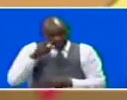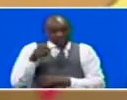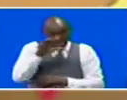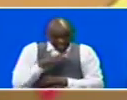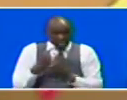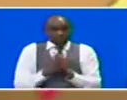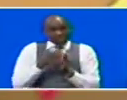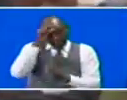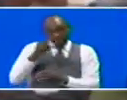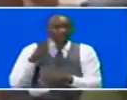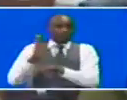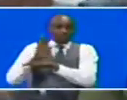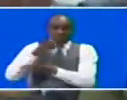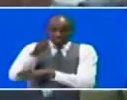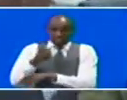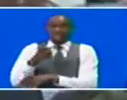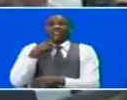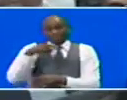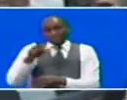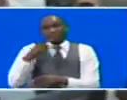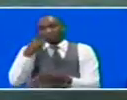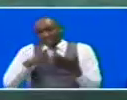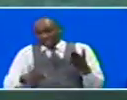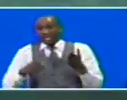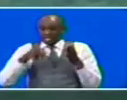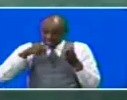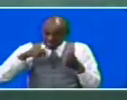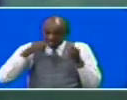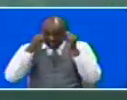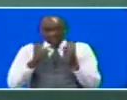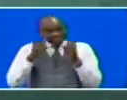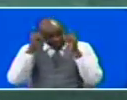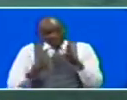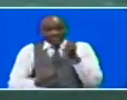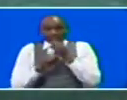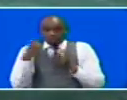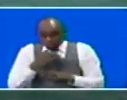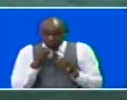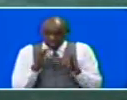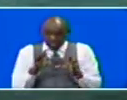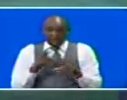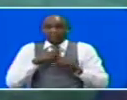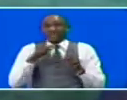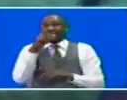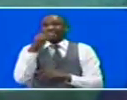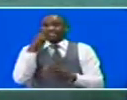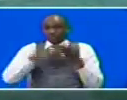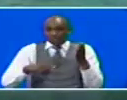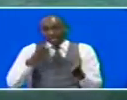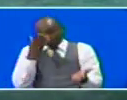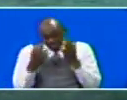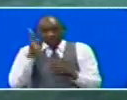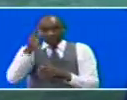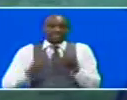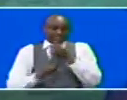na gavana wa Bomet Isaac Ruto walikosa kutaja msimamo wao, huku duru zikiarifu KTN News kuwa huenda wakaunga mkono chama cha